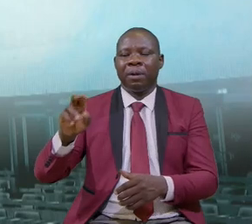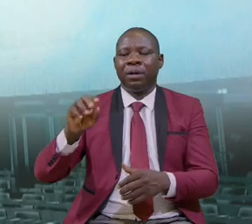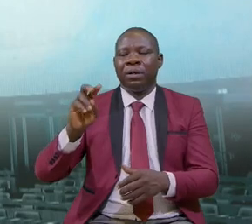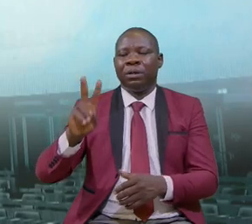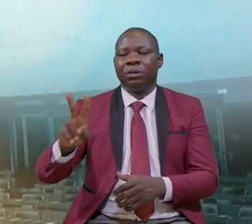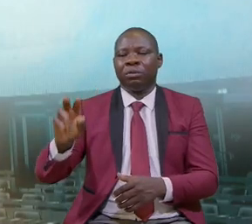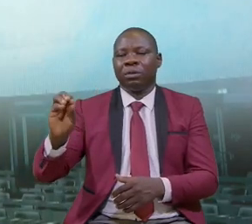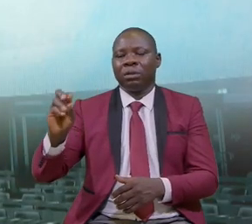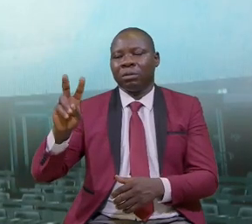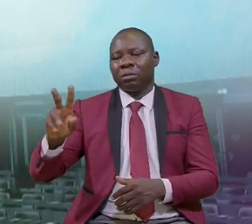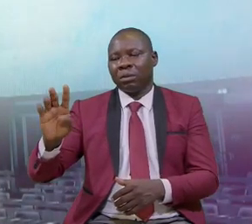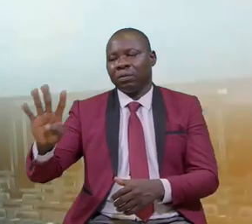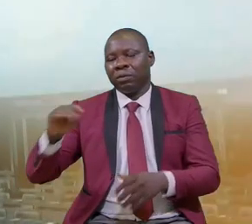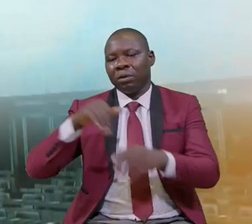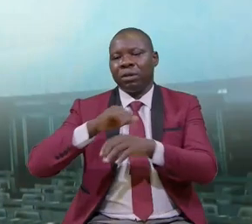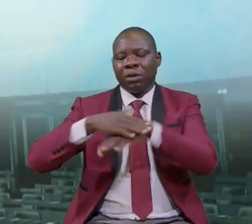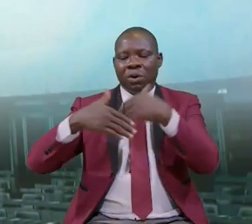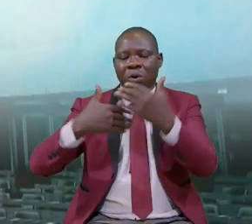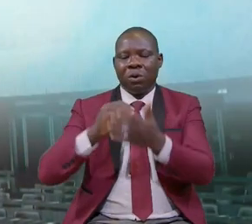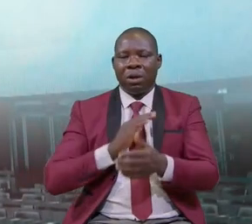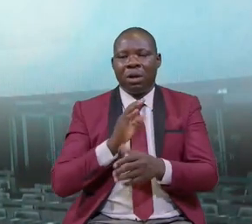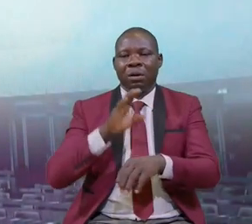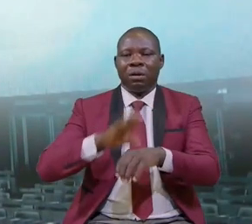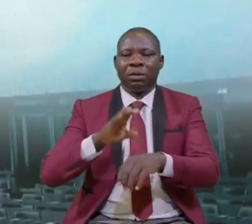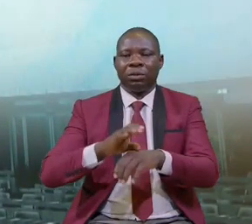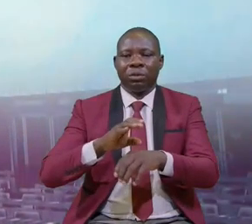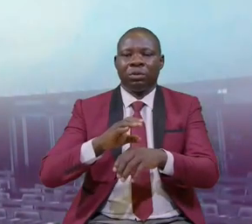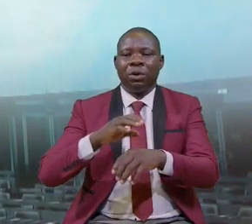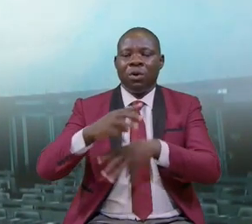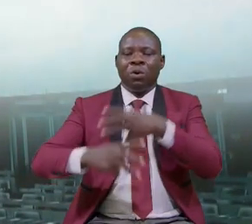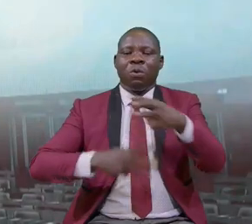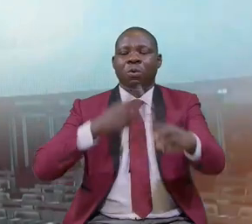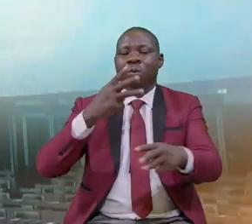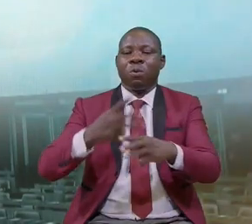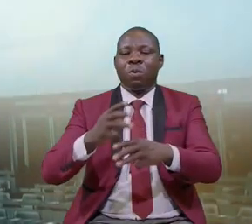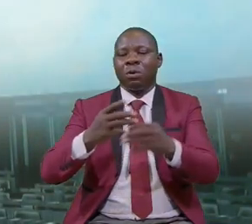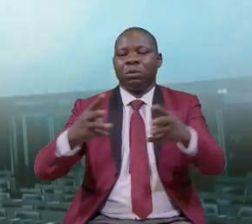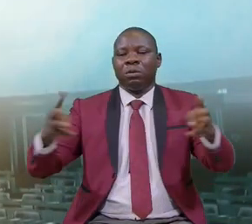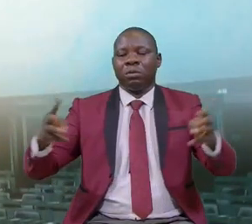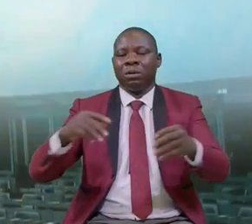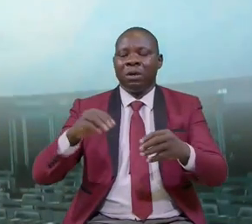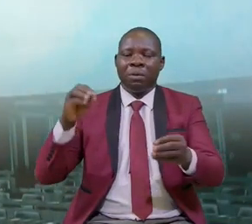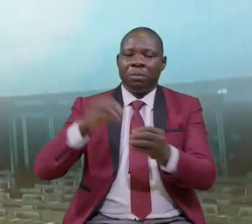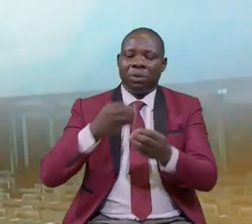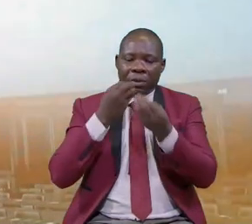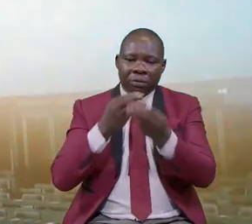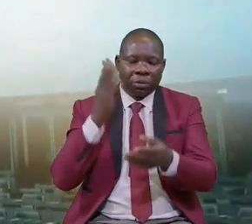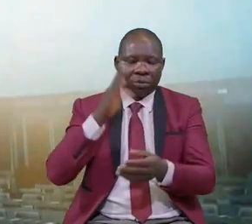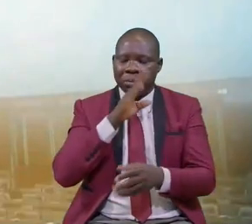dans toutes nos églises de par le monde. Plus de détails vous seront donnés.